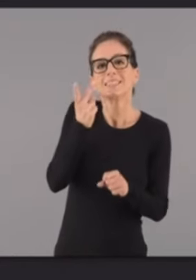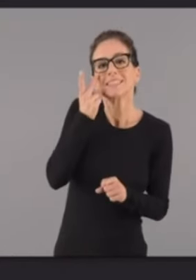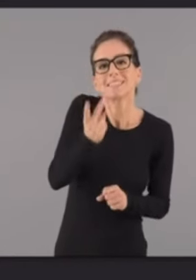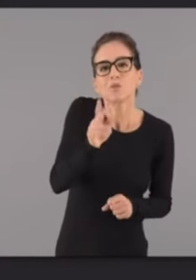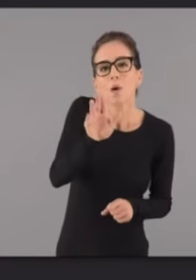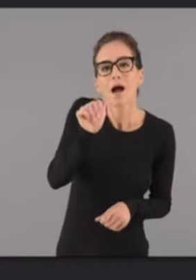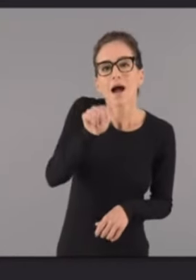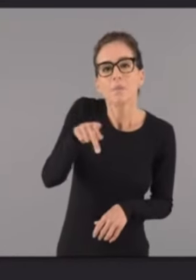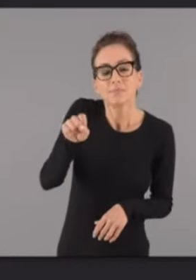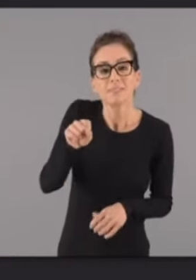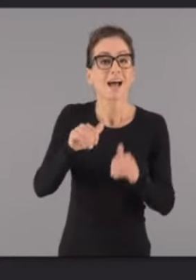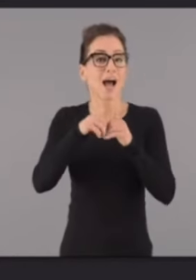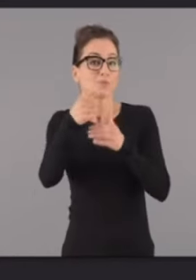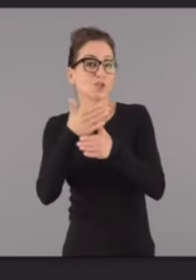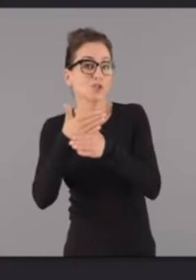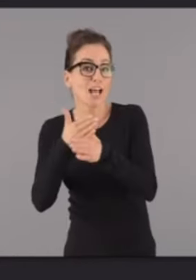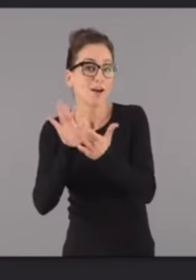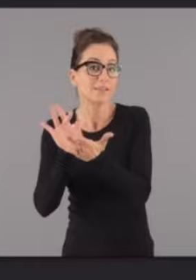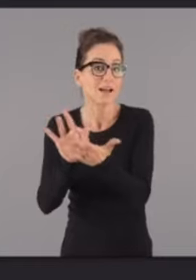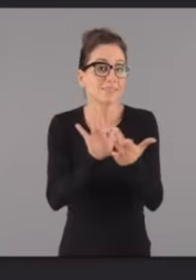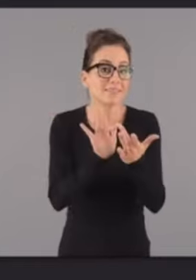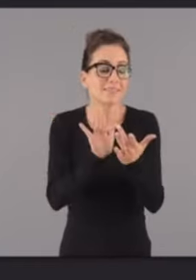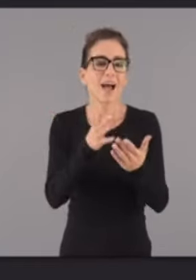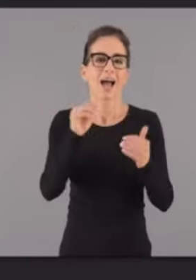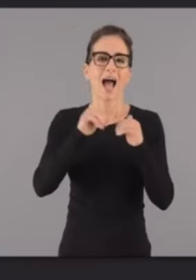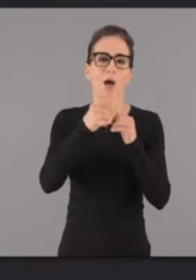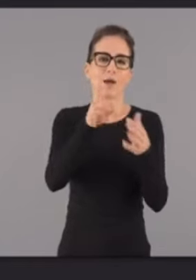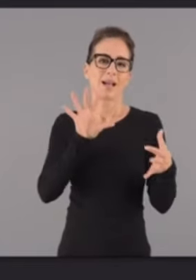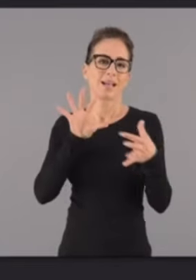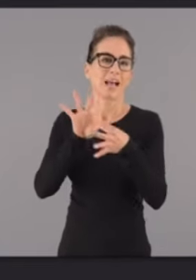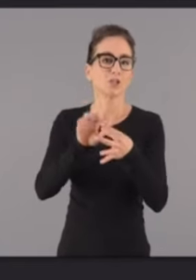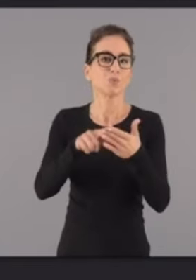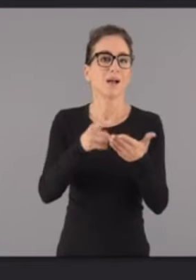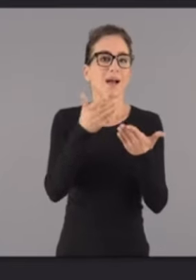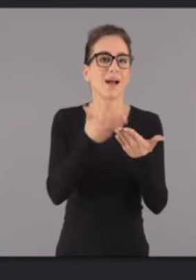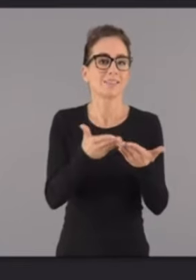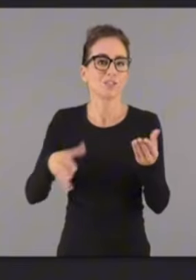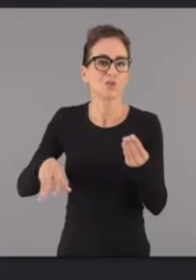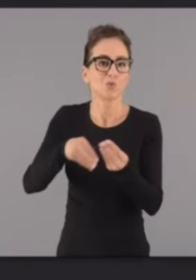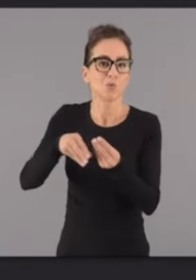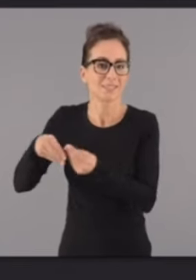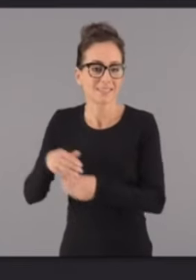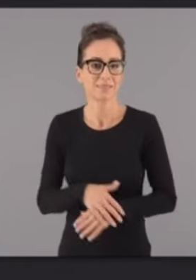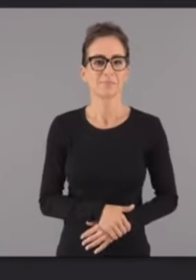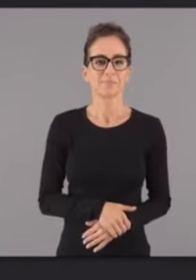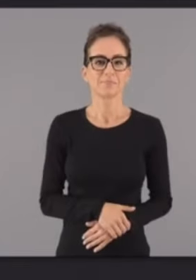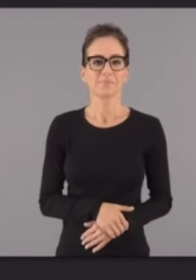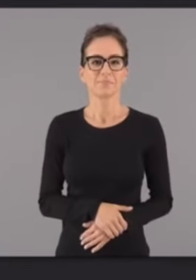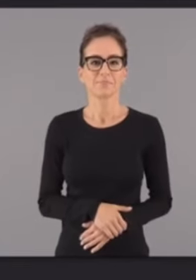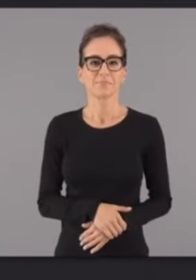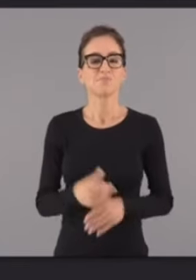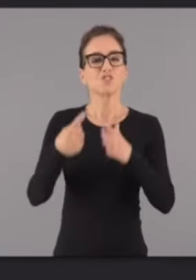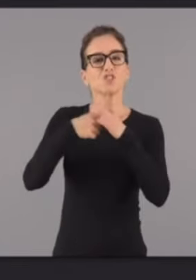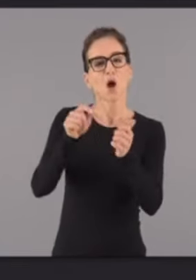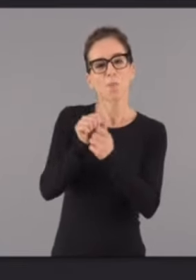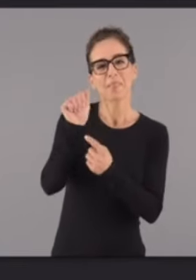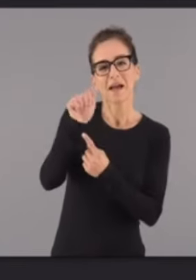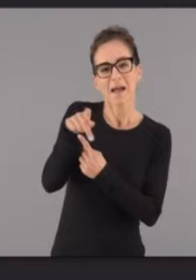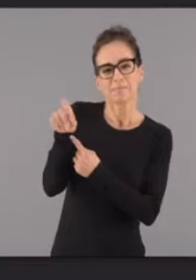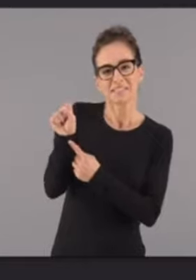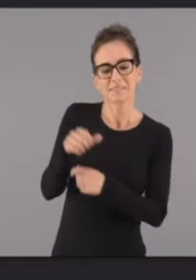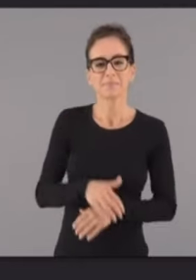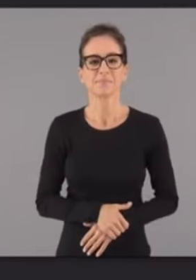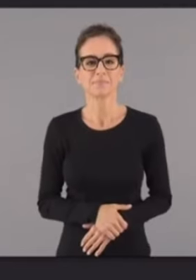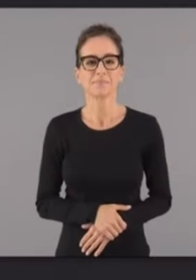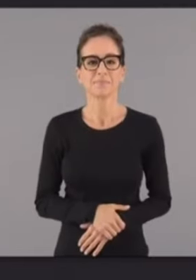ios 16 মানে iphone 16 এর ব্যাপারে আইফোন 16 কি নতুন করে অ্যাড হতে যাচ্ছে সেটা ছোট্ট একটা ইনার কথা